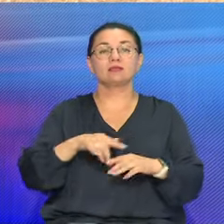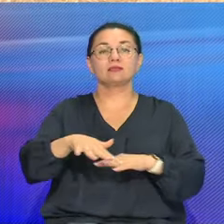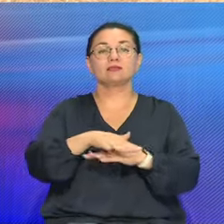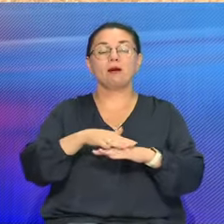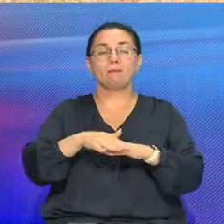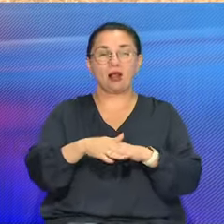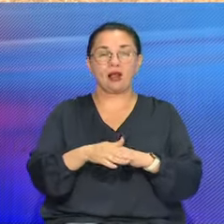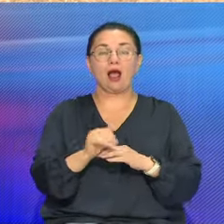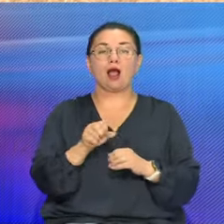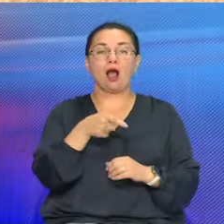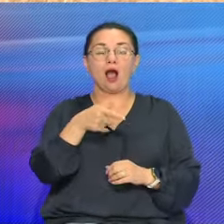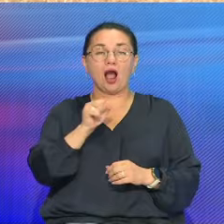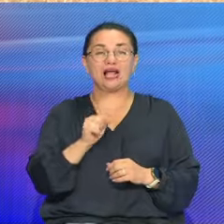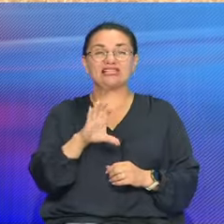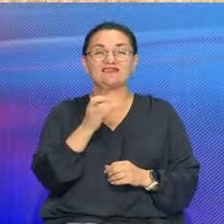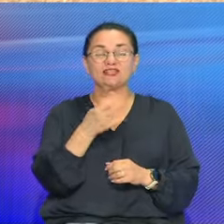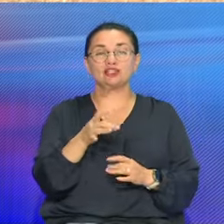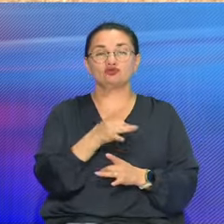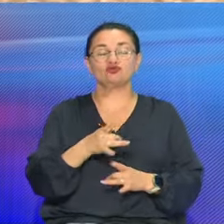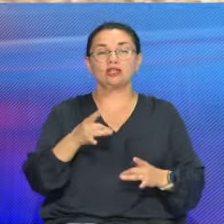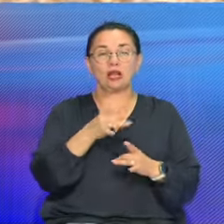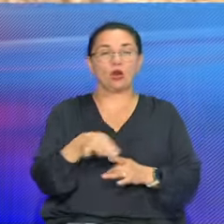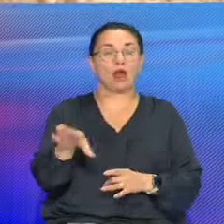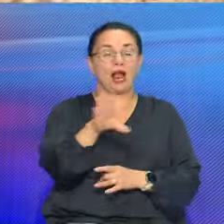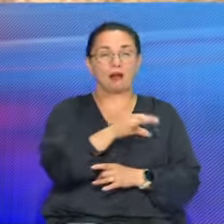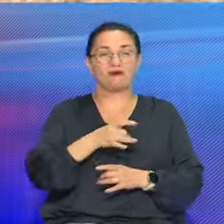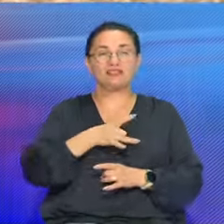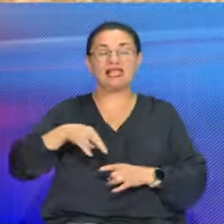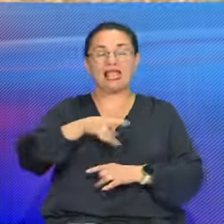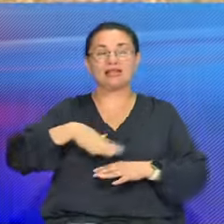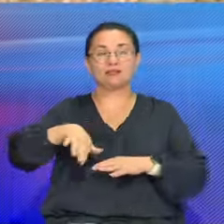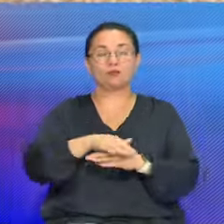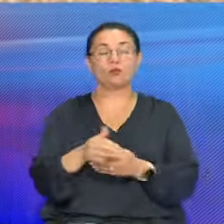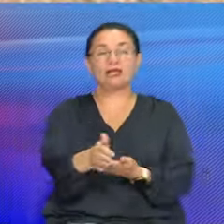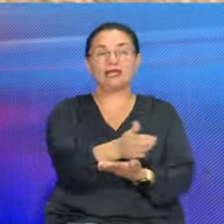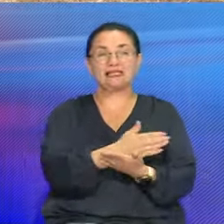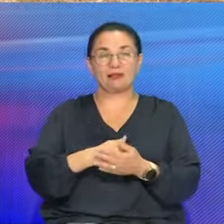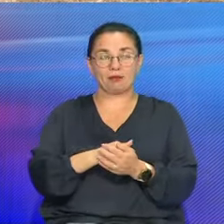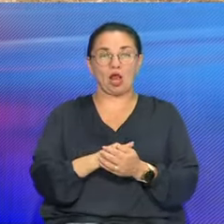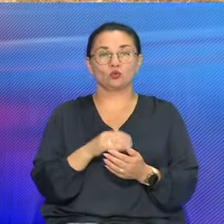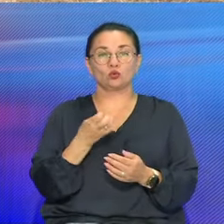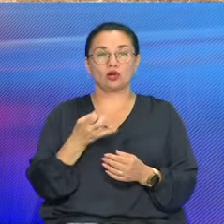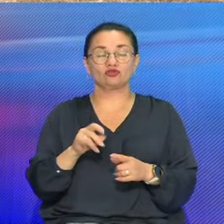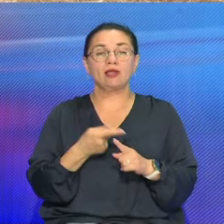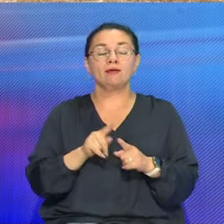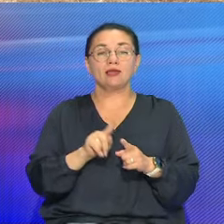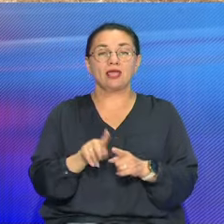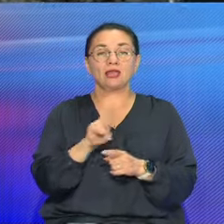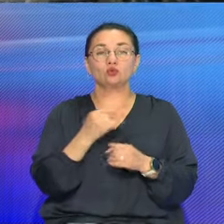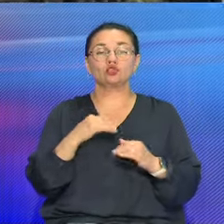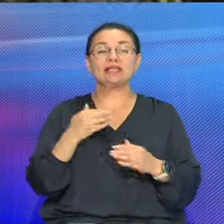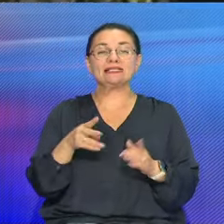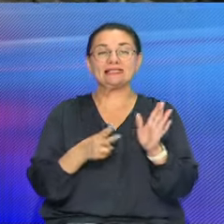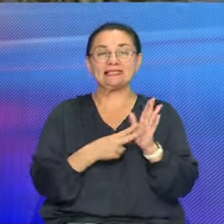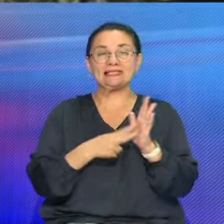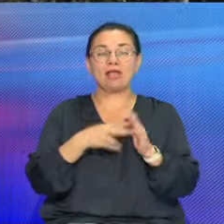господарки Акрагра в Свислоцком районе, как и по всей краине, идет массовая уборка зерневых и зернебобовых. У жниве задейничаны 7 комбайнов, 5